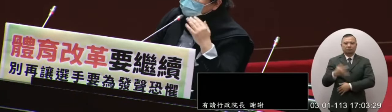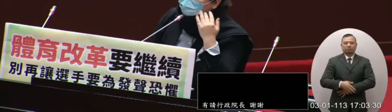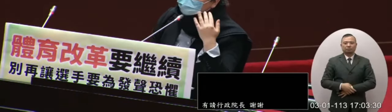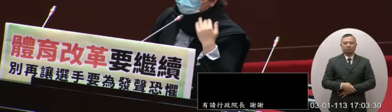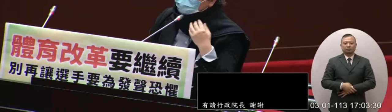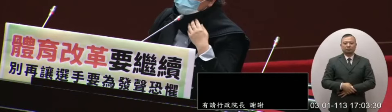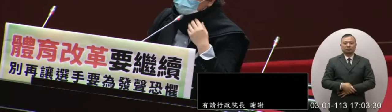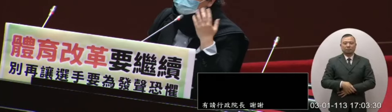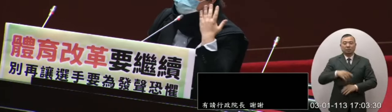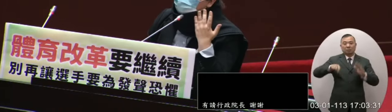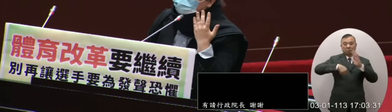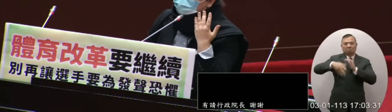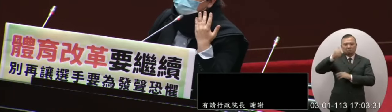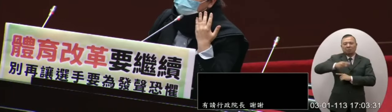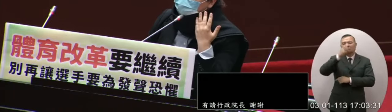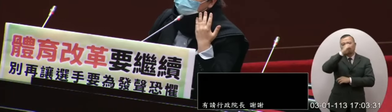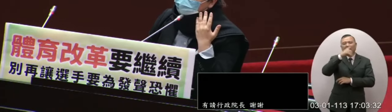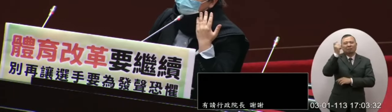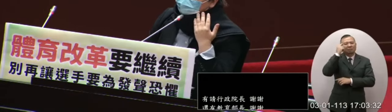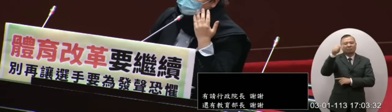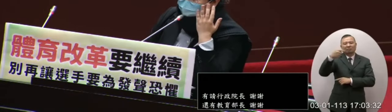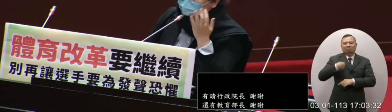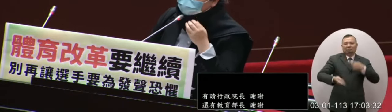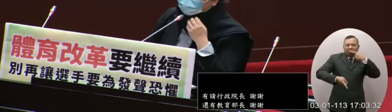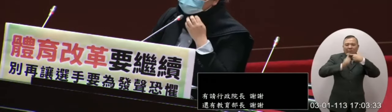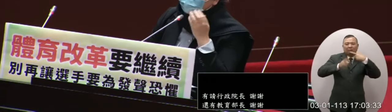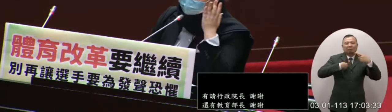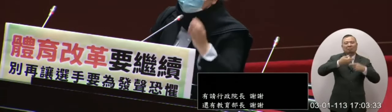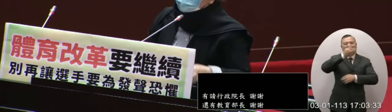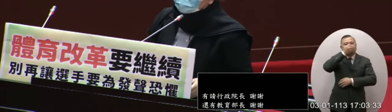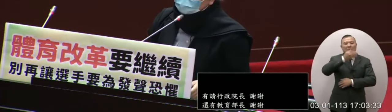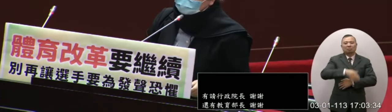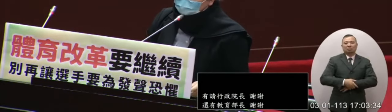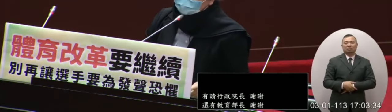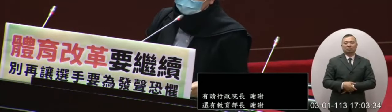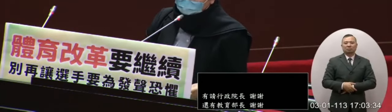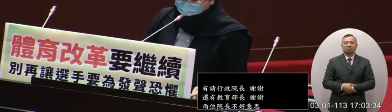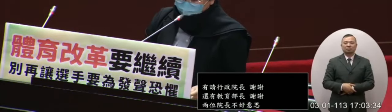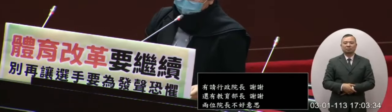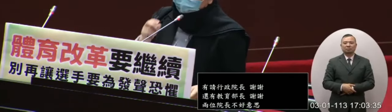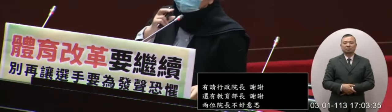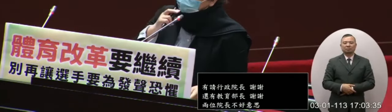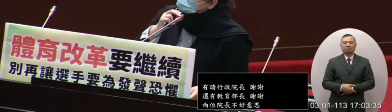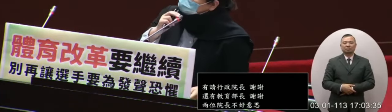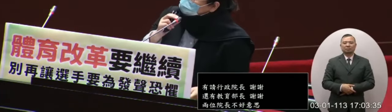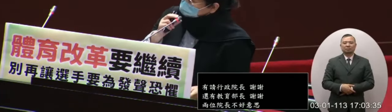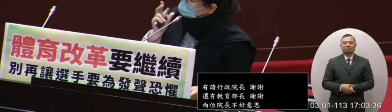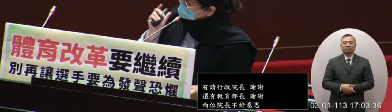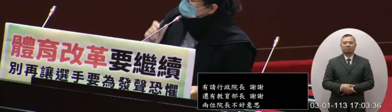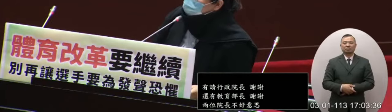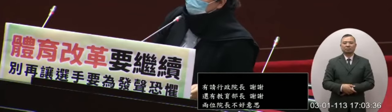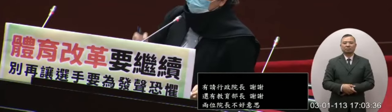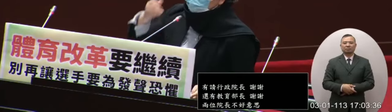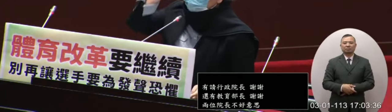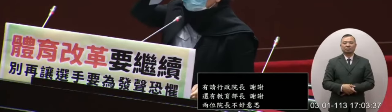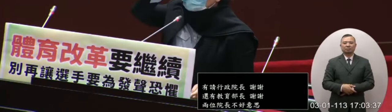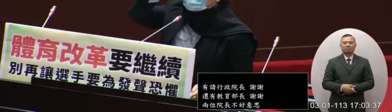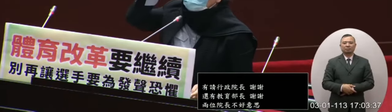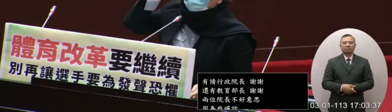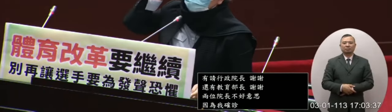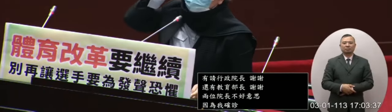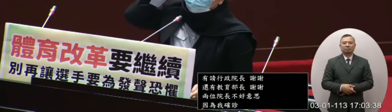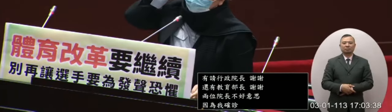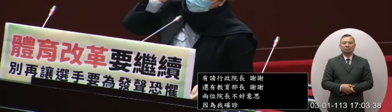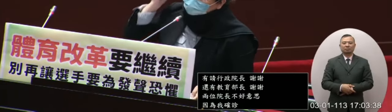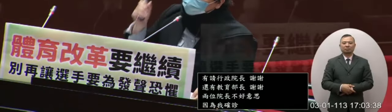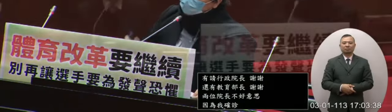很不好意思，因为我确诊，所以我要戴着口罩。 哦，没有关系，多多保重。这个陈